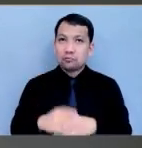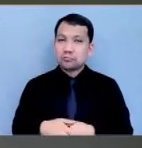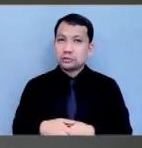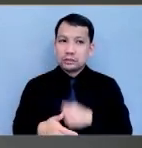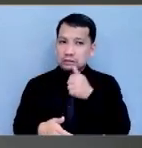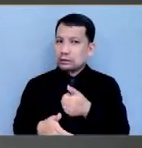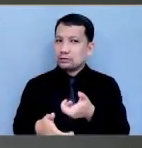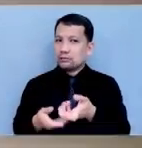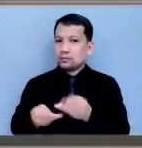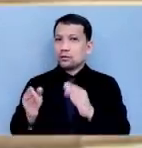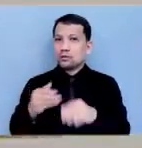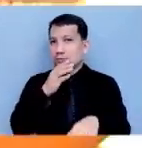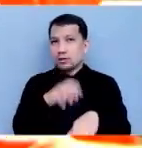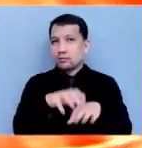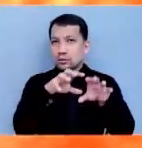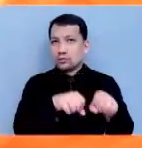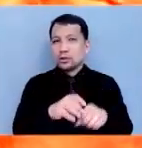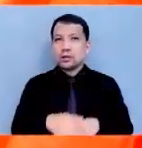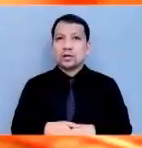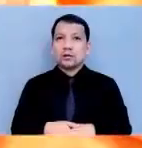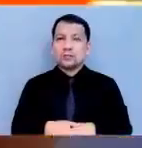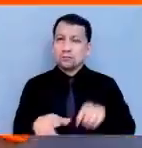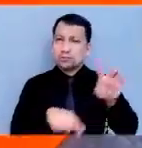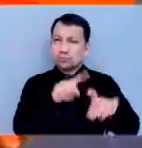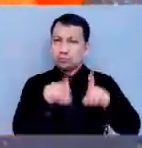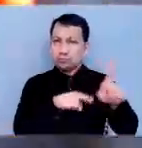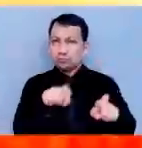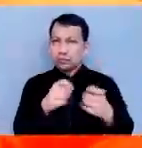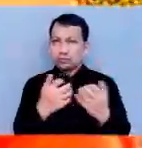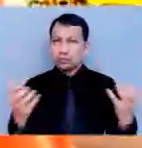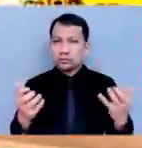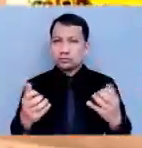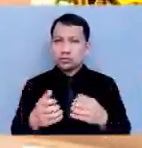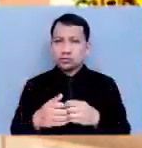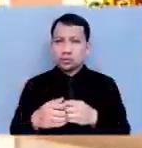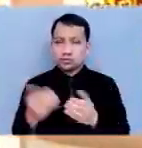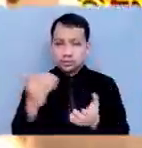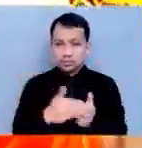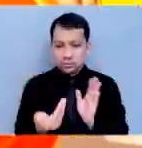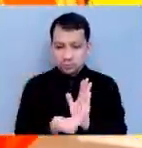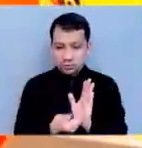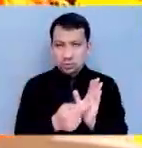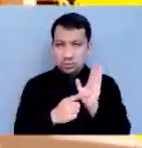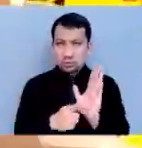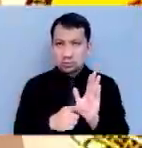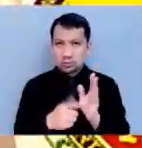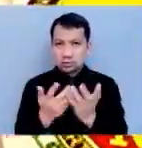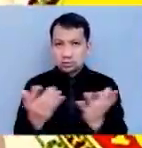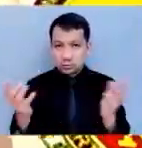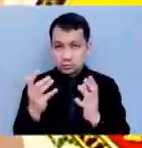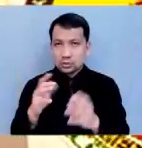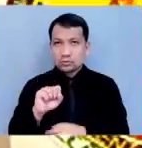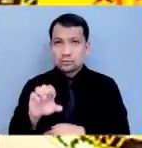na maka-issue sila ng warrant. Kinwestiyon din ni Teves ang DNA test na nagpapatunay daw ng pagkakasangkot ng ilang